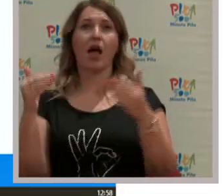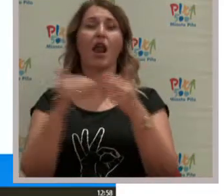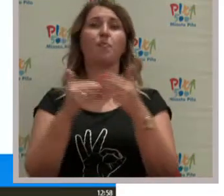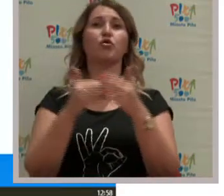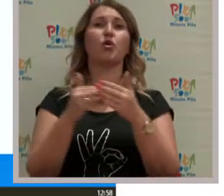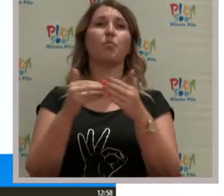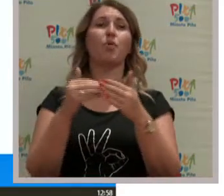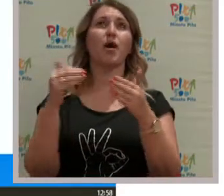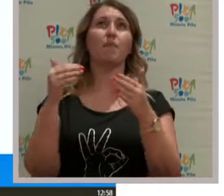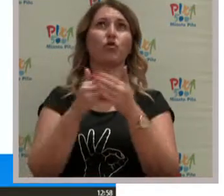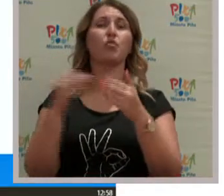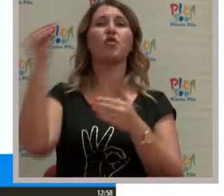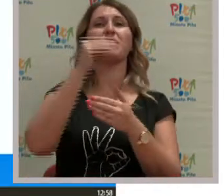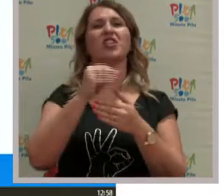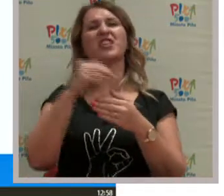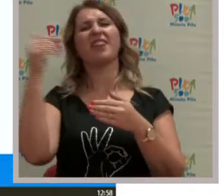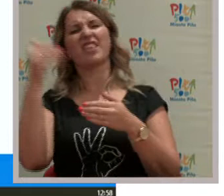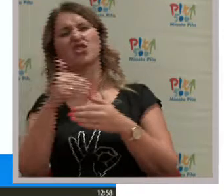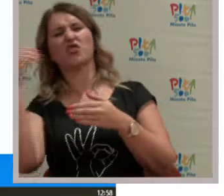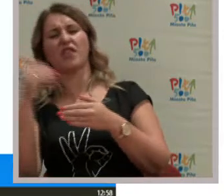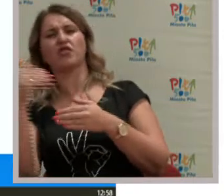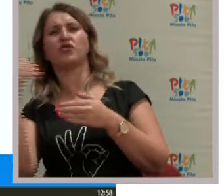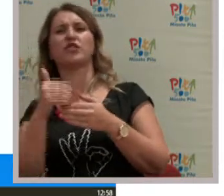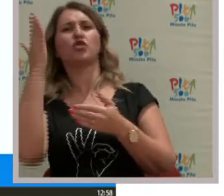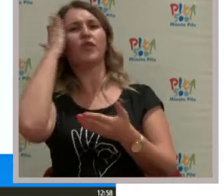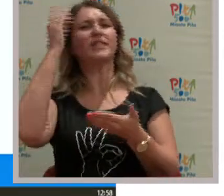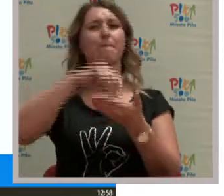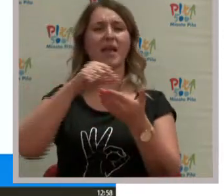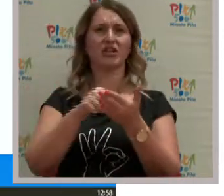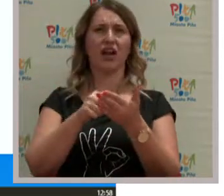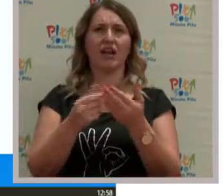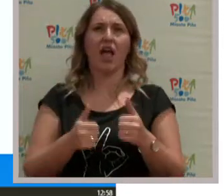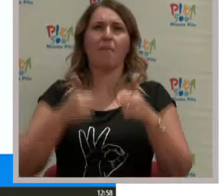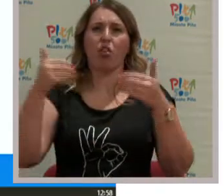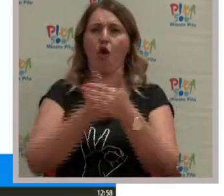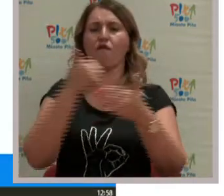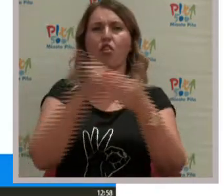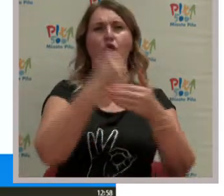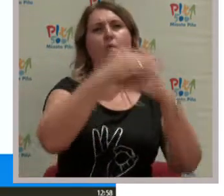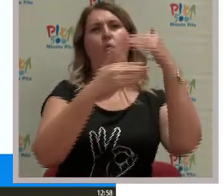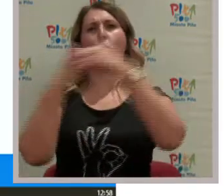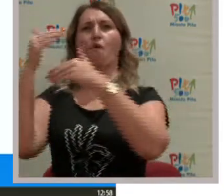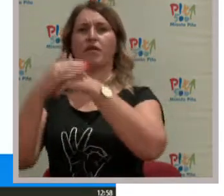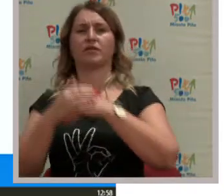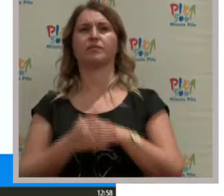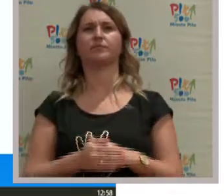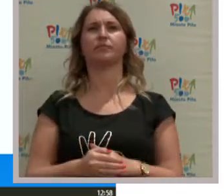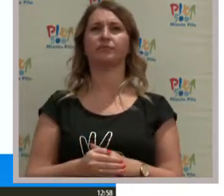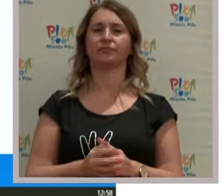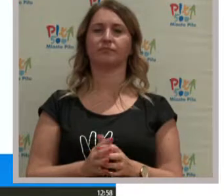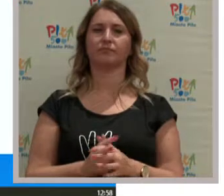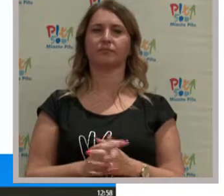mieszkań. Tak naprawdę dzisiaj w Pile potrzeba kilku tysięcy mieszkań, bo jak Państwo wiecie, przemysł